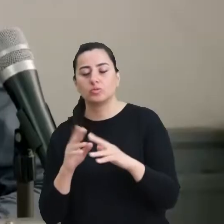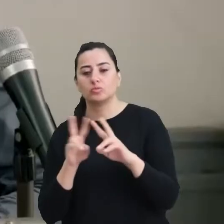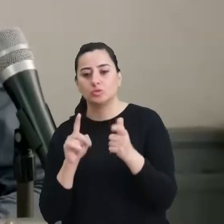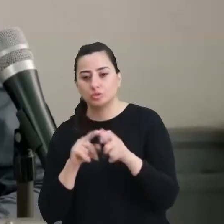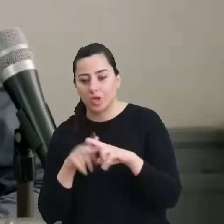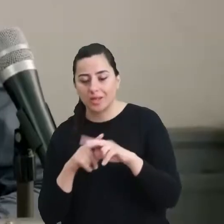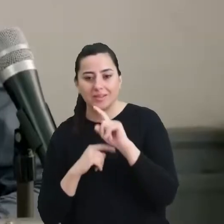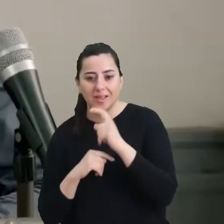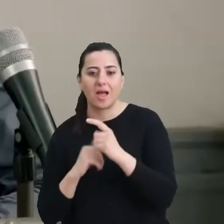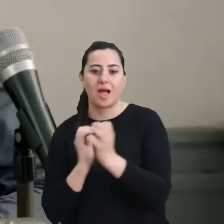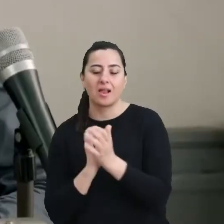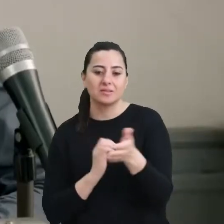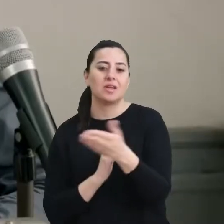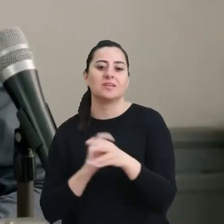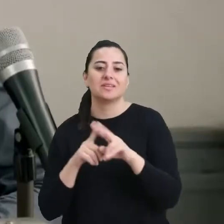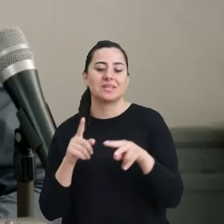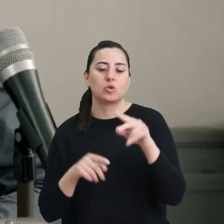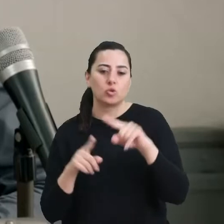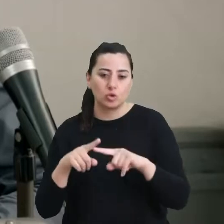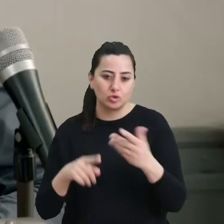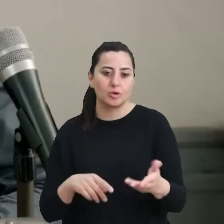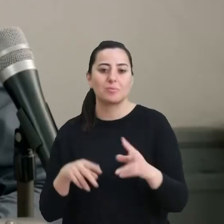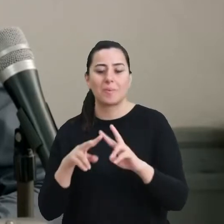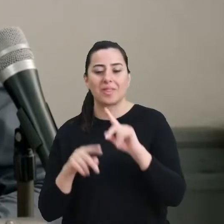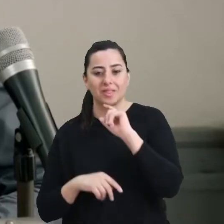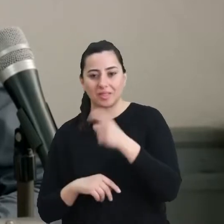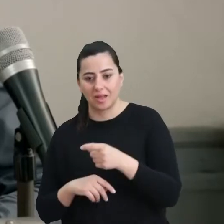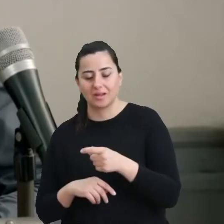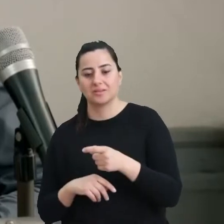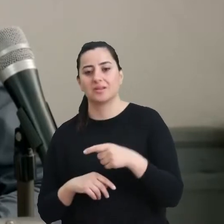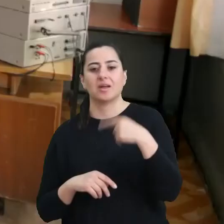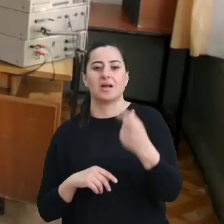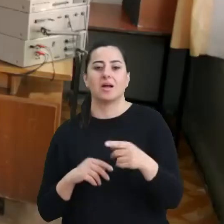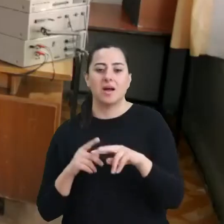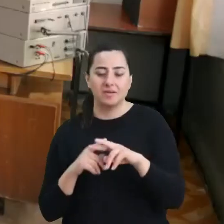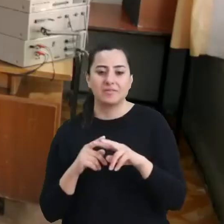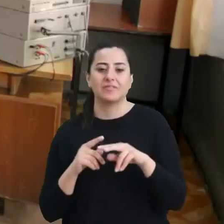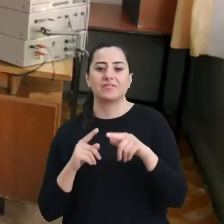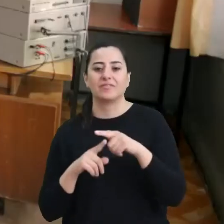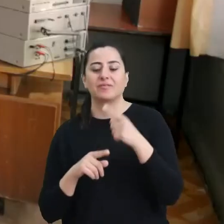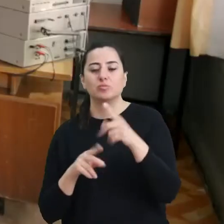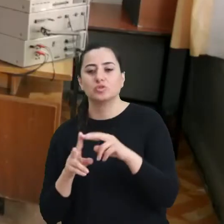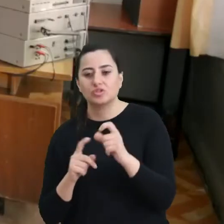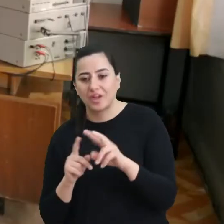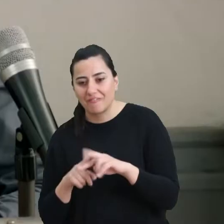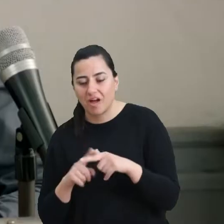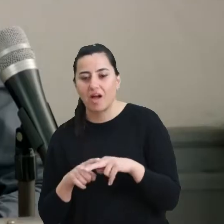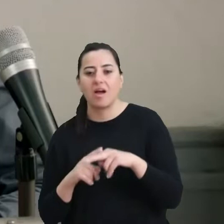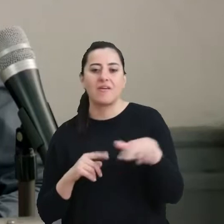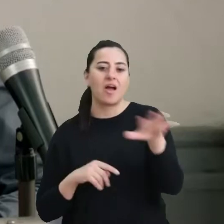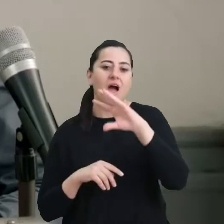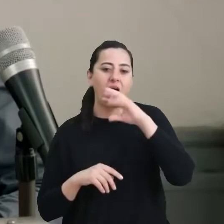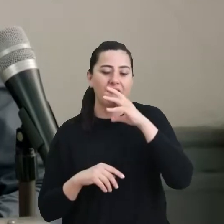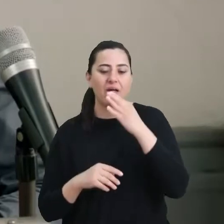ailesine, Nazire teyze ve torunlarına, Mehmet dayıya, kireççinin Adem'e, fırdanlarlı Mustafa'ya ve bütün